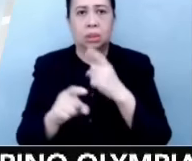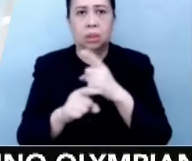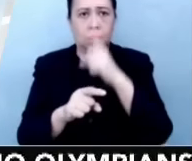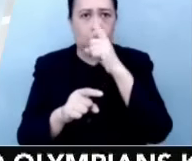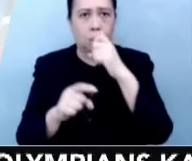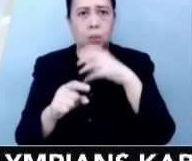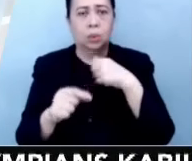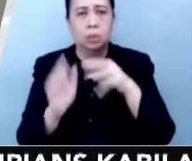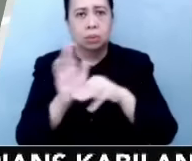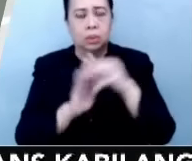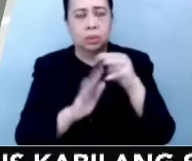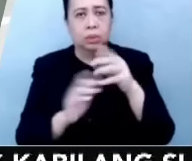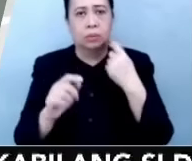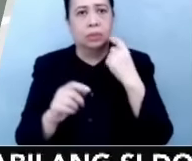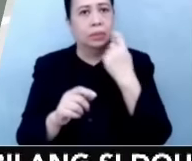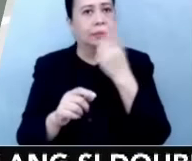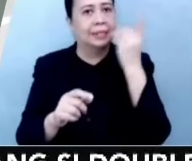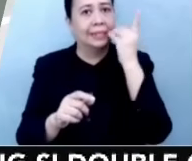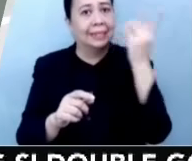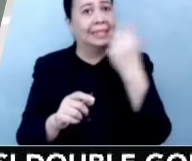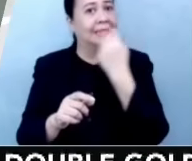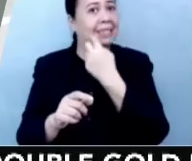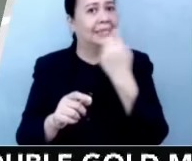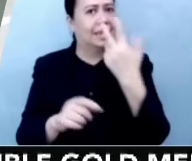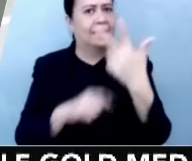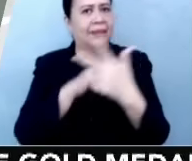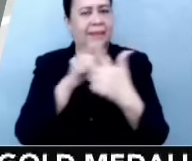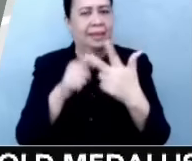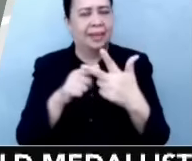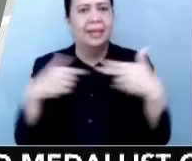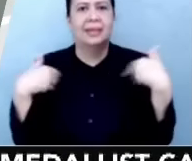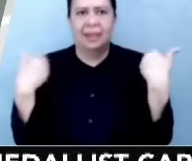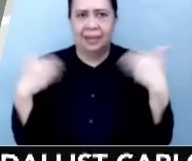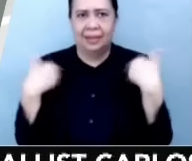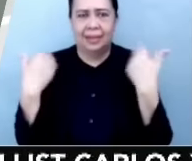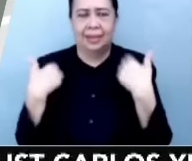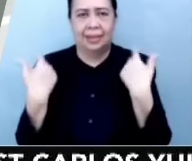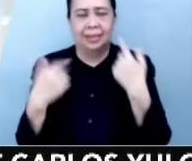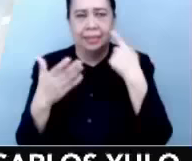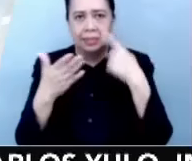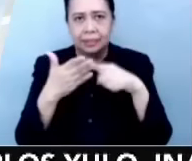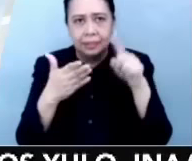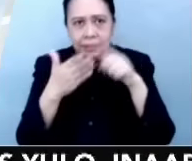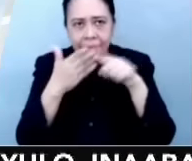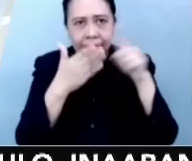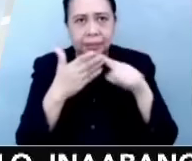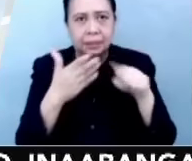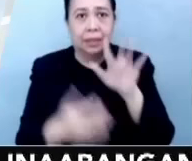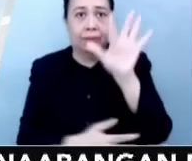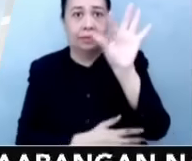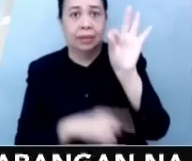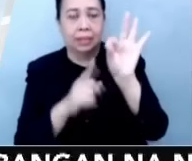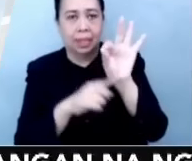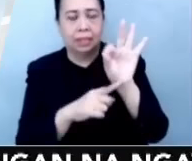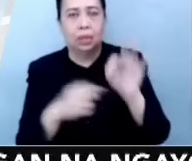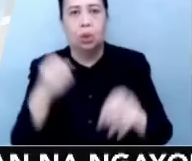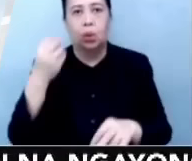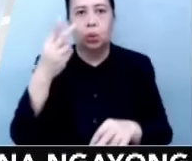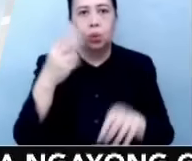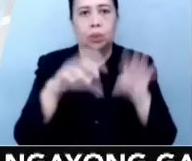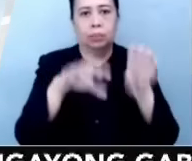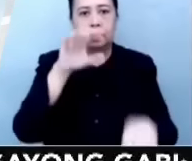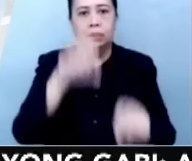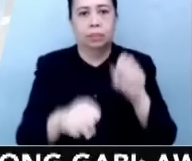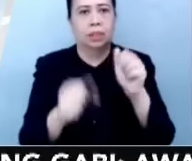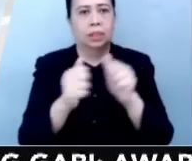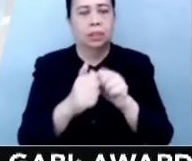Based dun sa dental examination, 3 ang minor dun sa na-rescue nating 59. 12 ang dinakip, kabilang ang umunoy